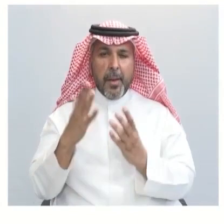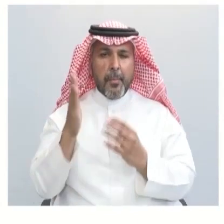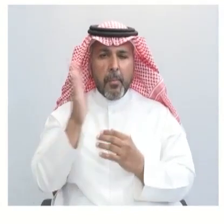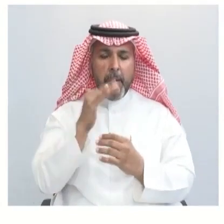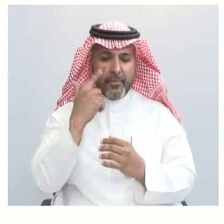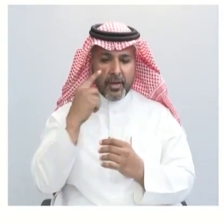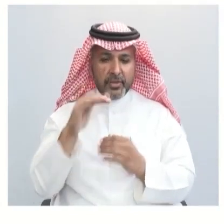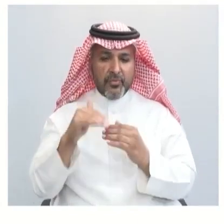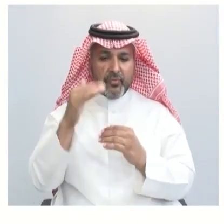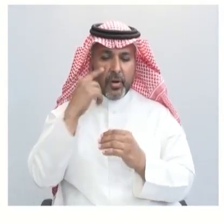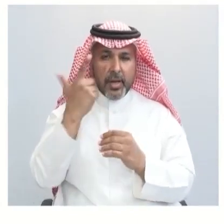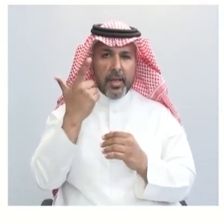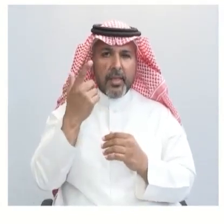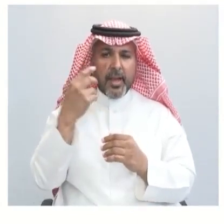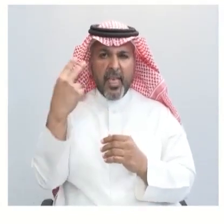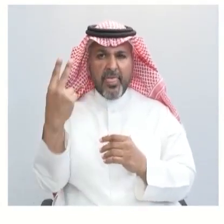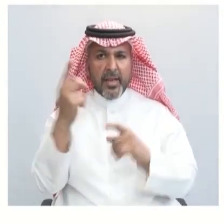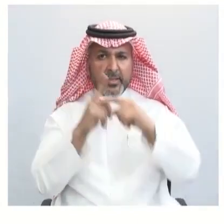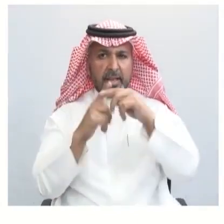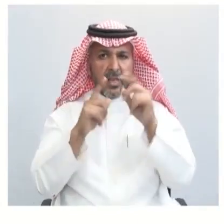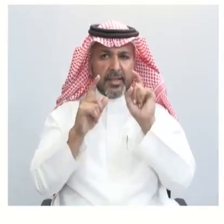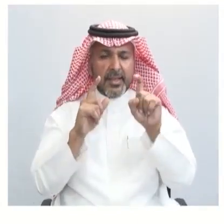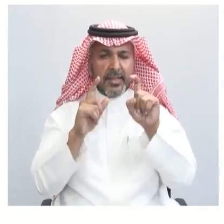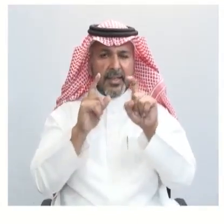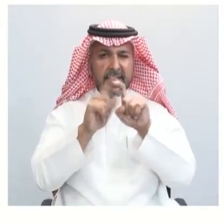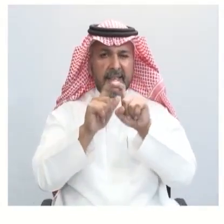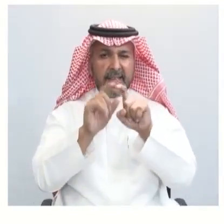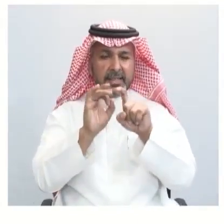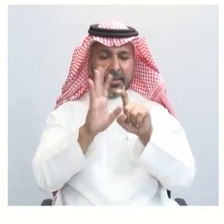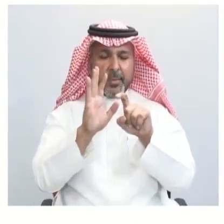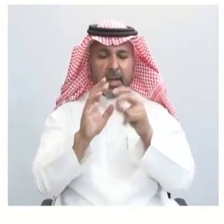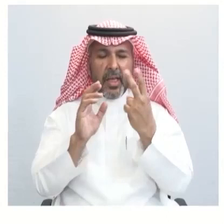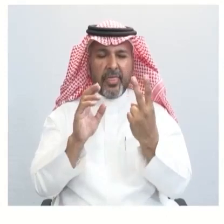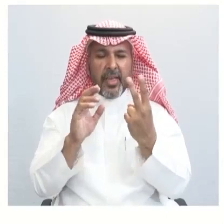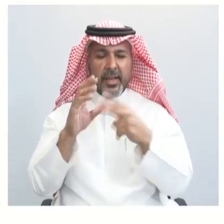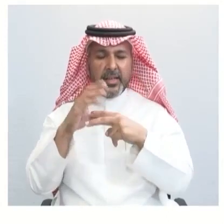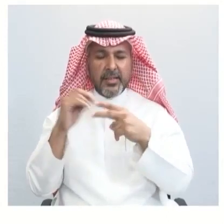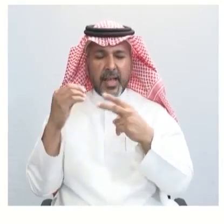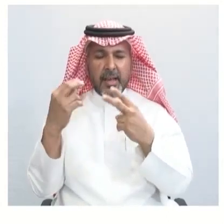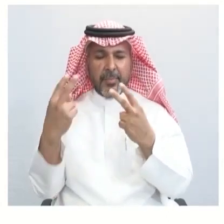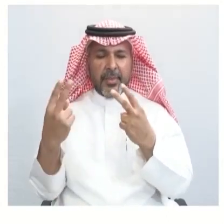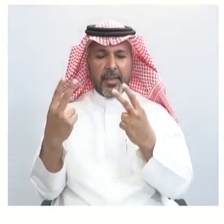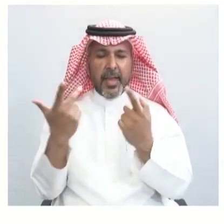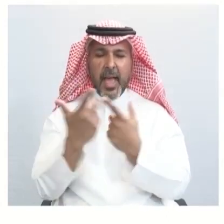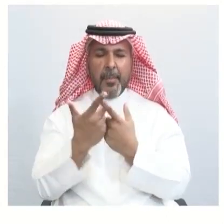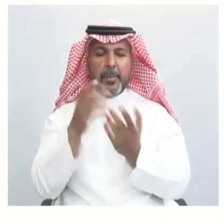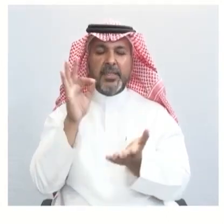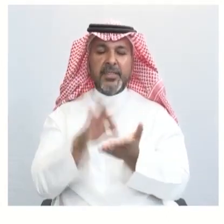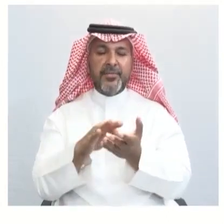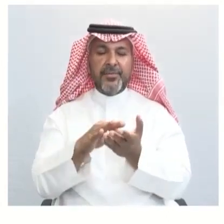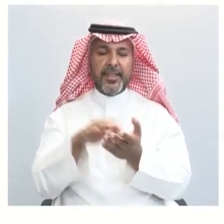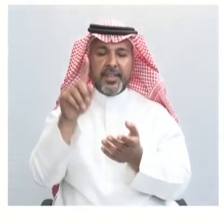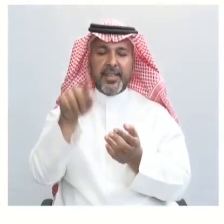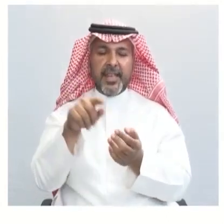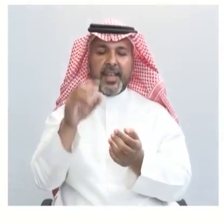مثل هذه الداله غير معرفه عند اكس تساوي سالب ا لاني لو عوضت عن الاكس بسالب ا زائد 2 صفر فهنا